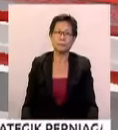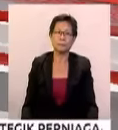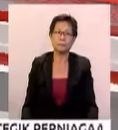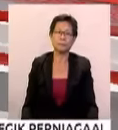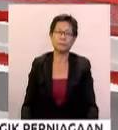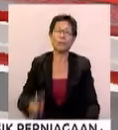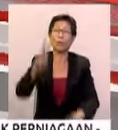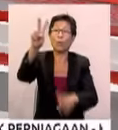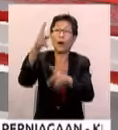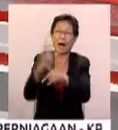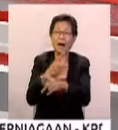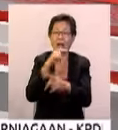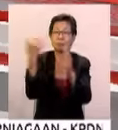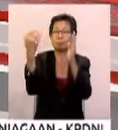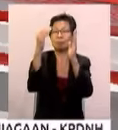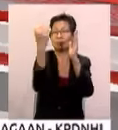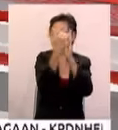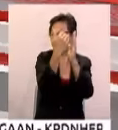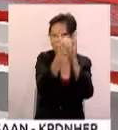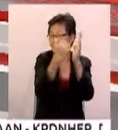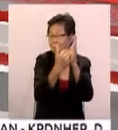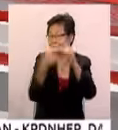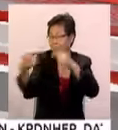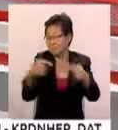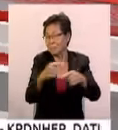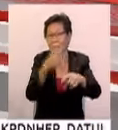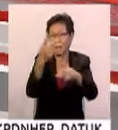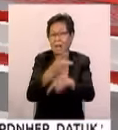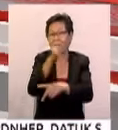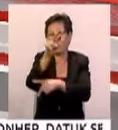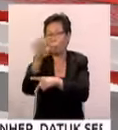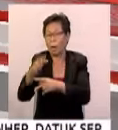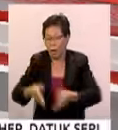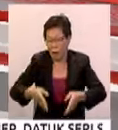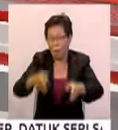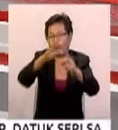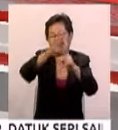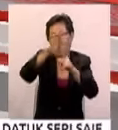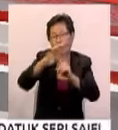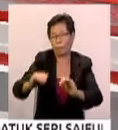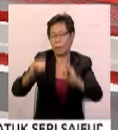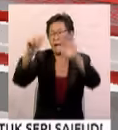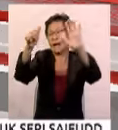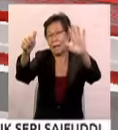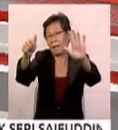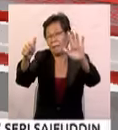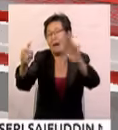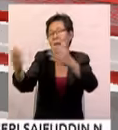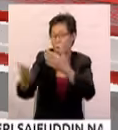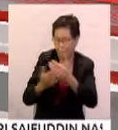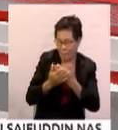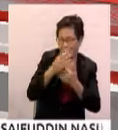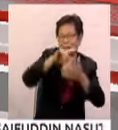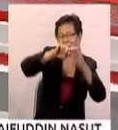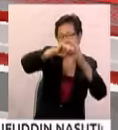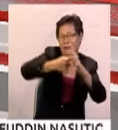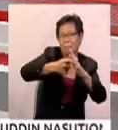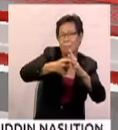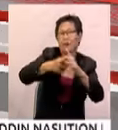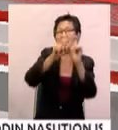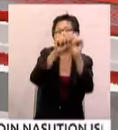Selepas dua edisi tidak disenaraikan dalam saingan, kali ini di edisi ke-24 Laluan Pulau Pinang peringkat ke-6 kembali dan dijadual bermula